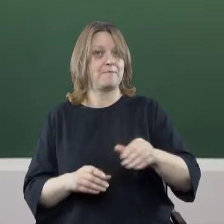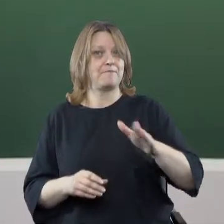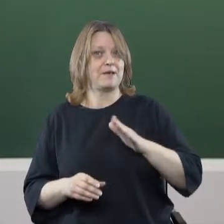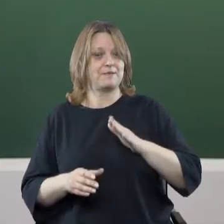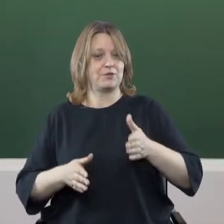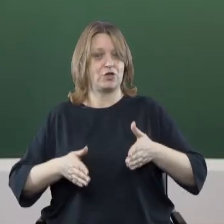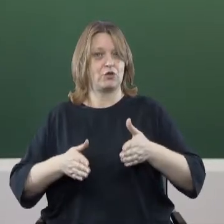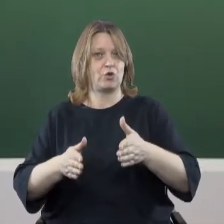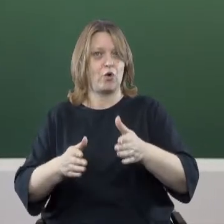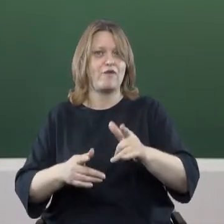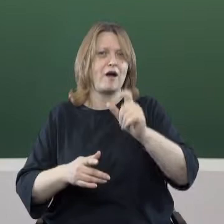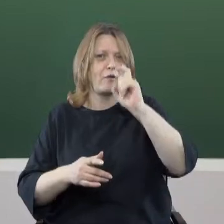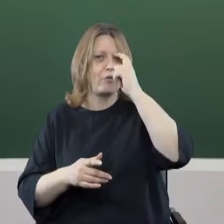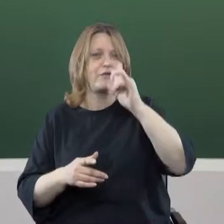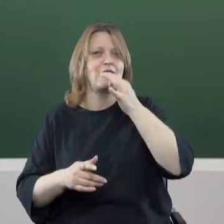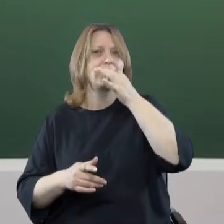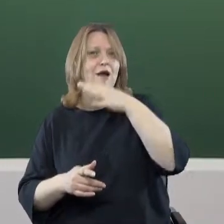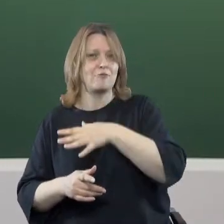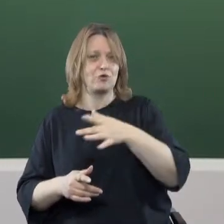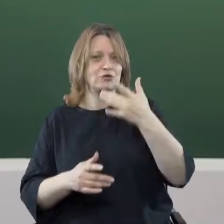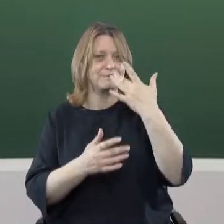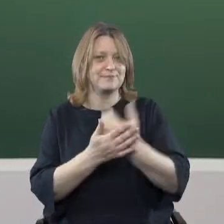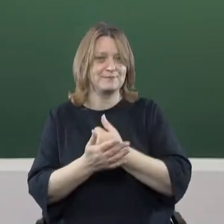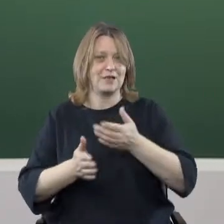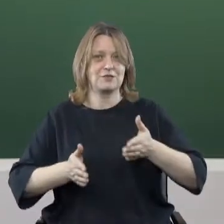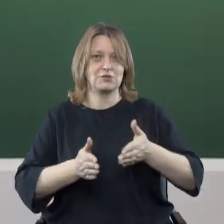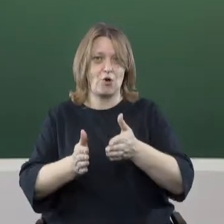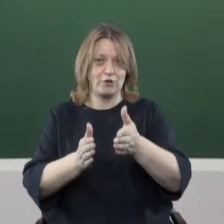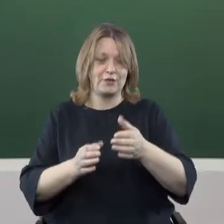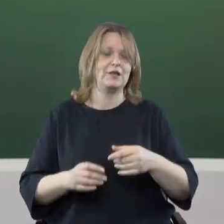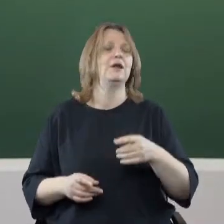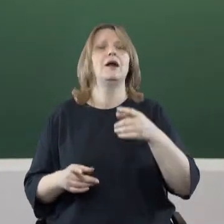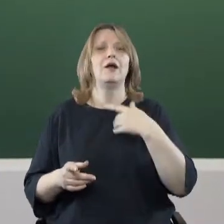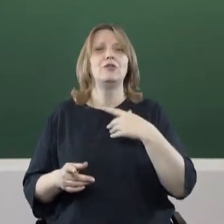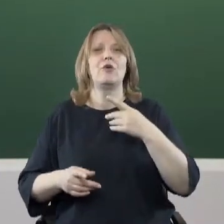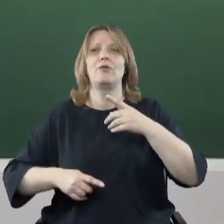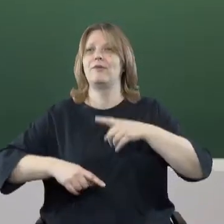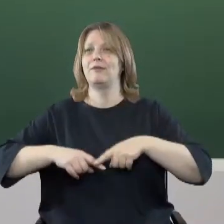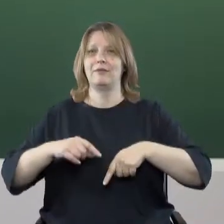tych najmłodszych użytkowników dróg, bardzo mocno wpisuje się, wręcz w naturalny sposób